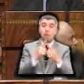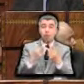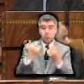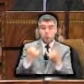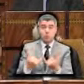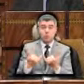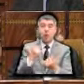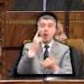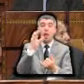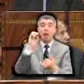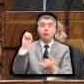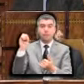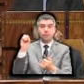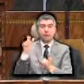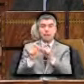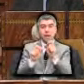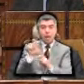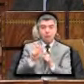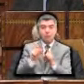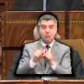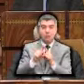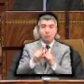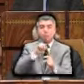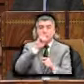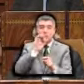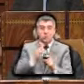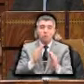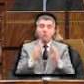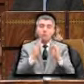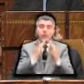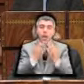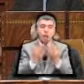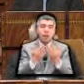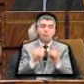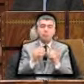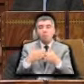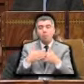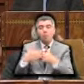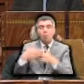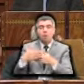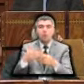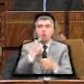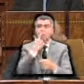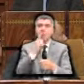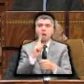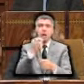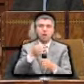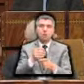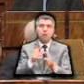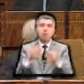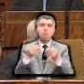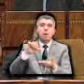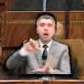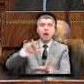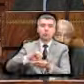الوزير، بناء هذه الاشكاليه تحل، الناس راه بغا يسكنوا، راه بغا يتزوجوا، بغا يعزل ولده، راه حبسونا القياد في مراكش.